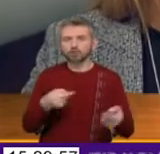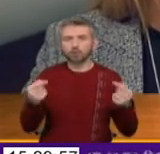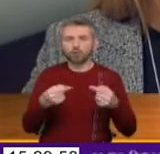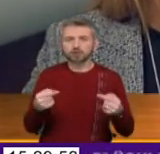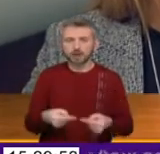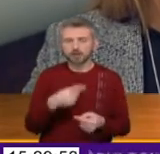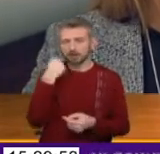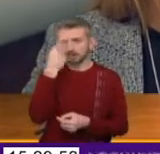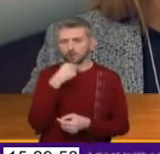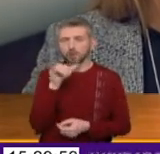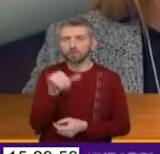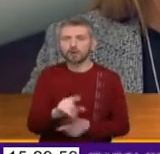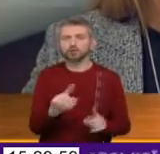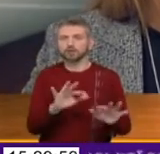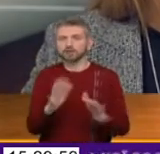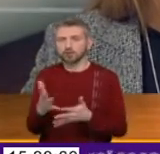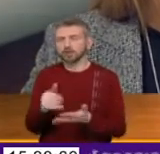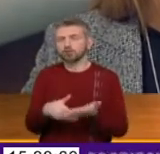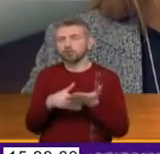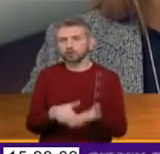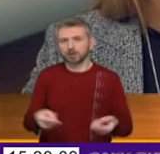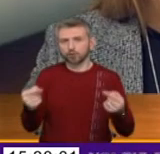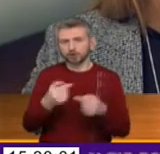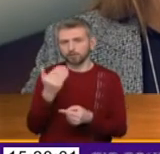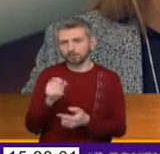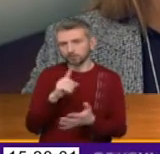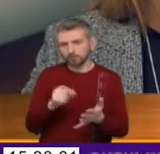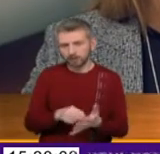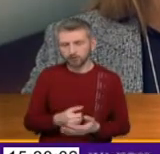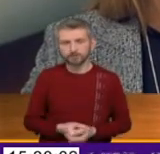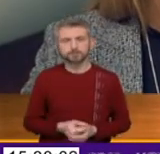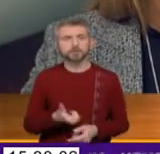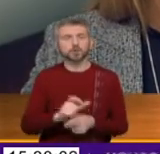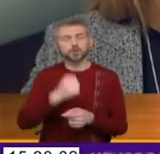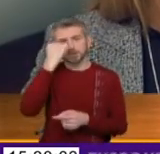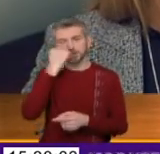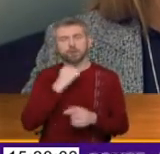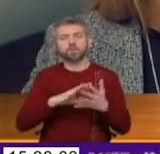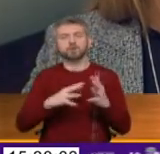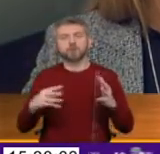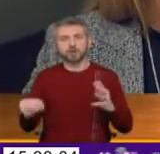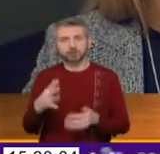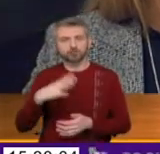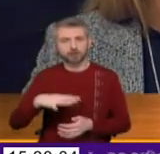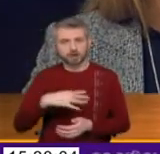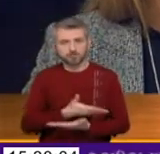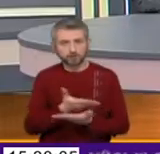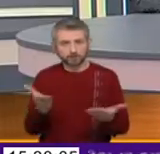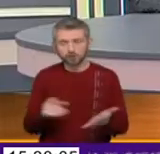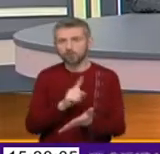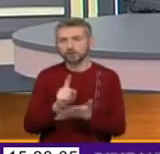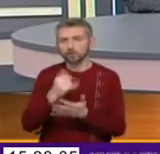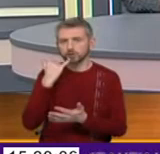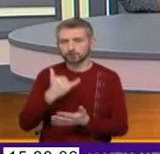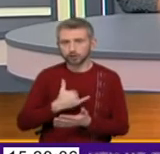конкретно, індивідуально у вас, що ж там сталося, і допомогти конкретно по вашому питанню. Дуже дякую, Виноградар. Ми далі чекаємо на вас. Обов'язково